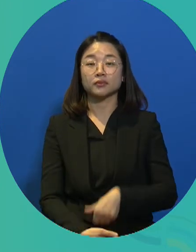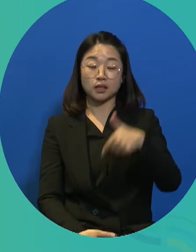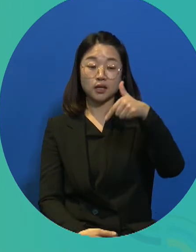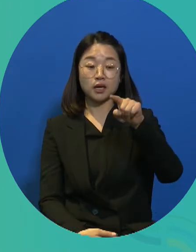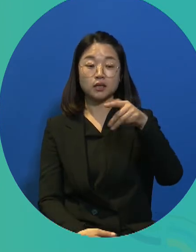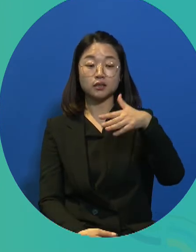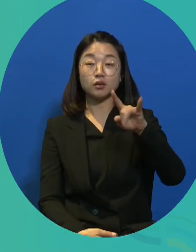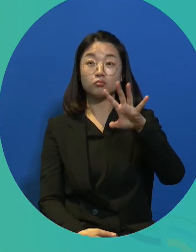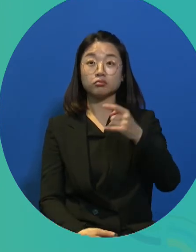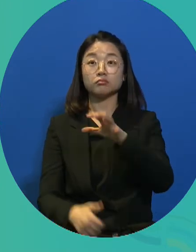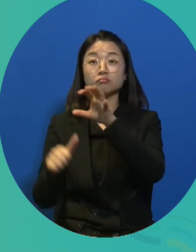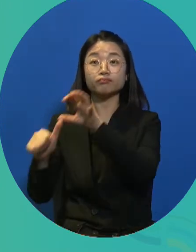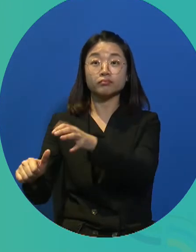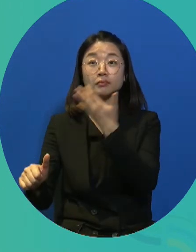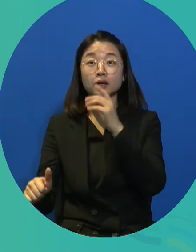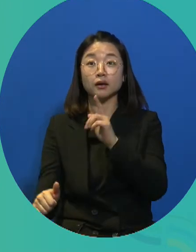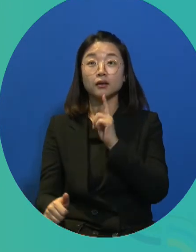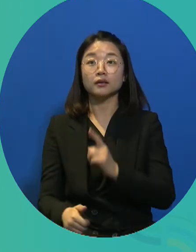특징이 있습니다.